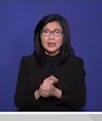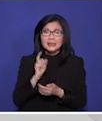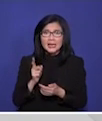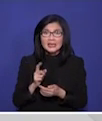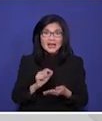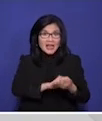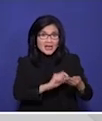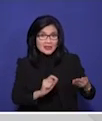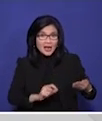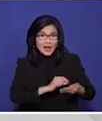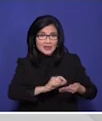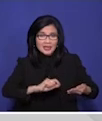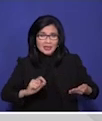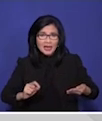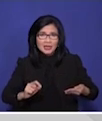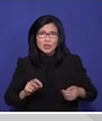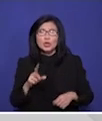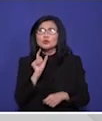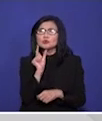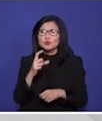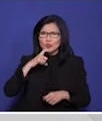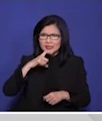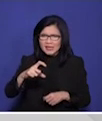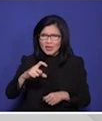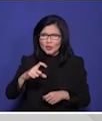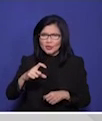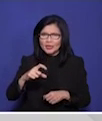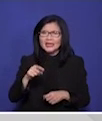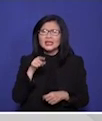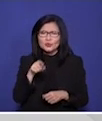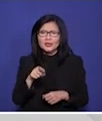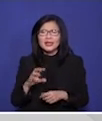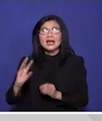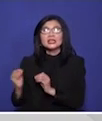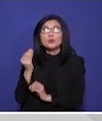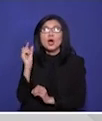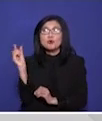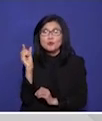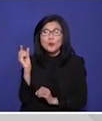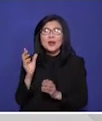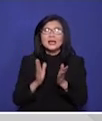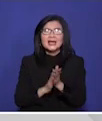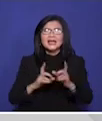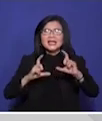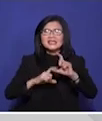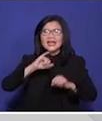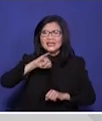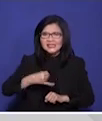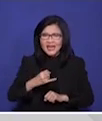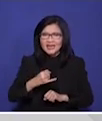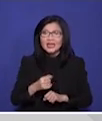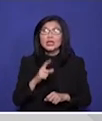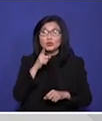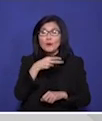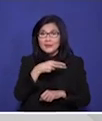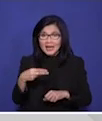tangan dalam pencalekan itu adalah ketua umumnya dan Sekjen artinya Bapak tanda tangan